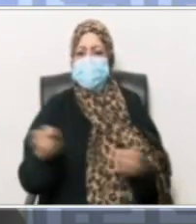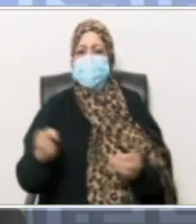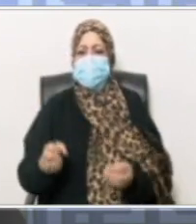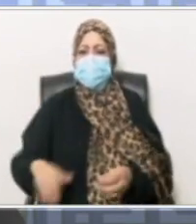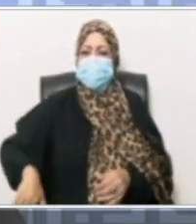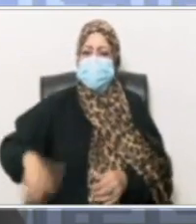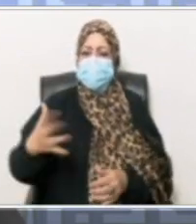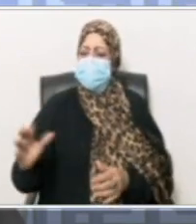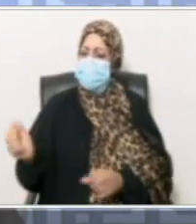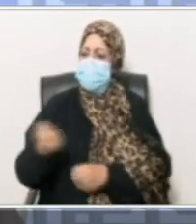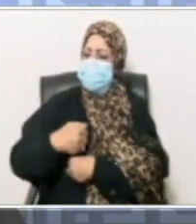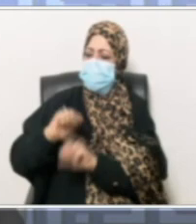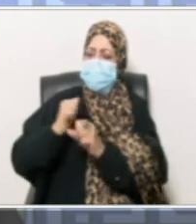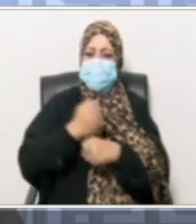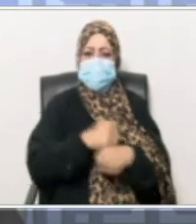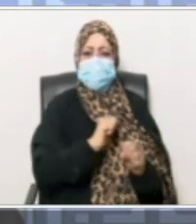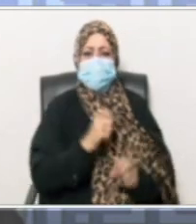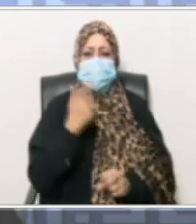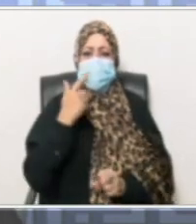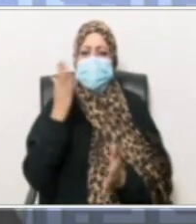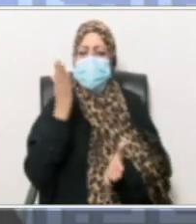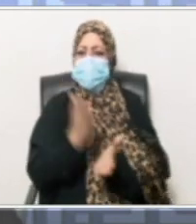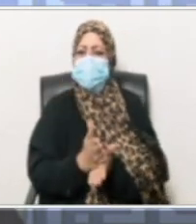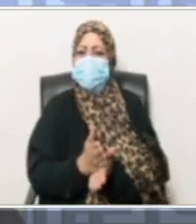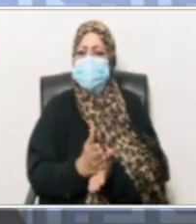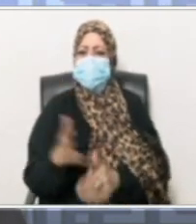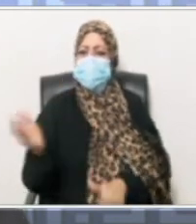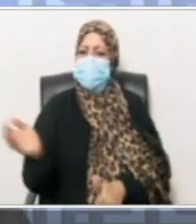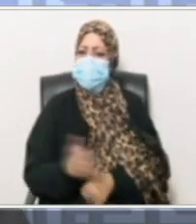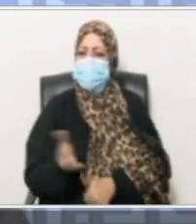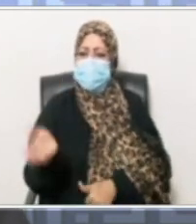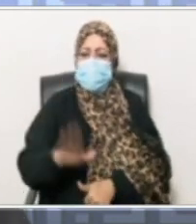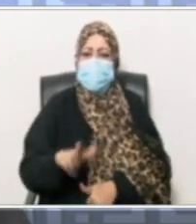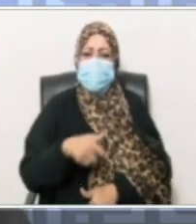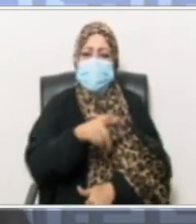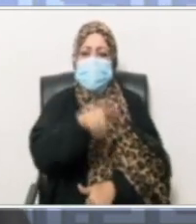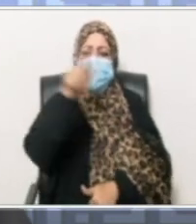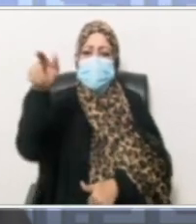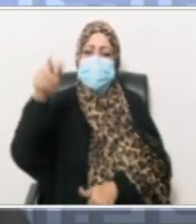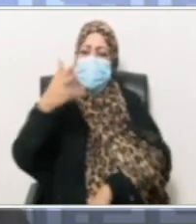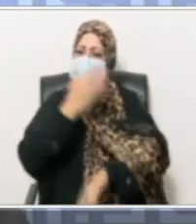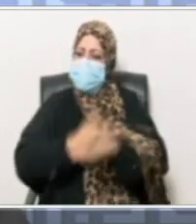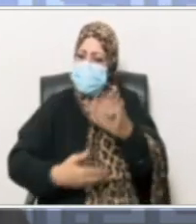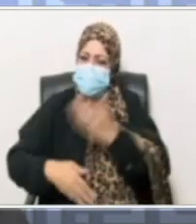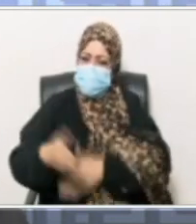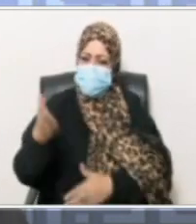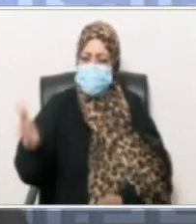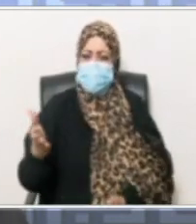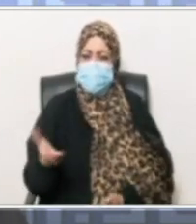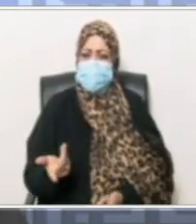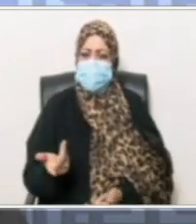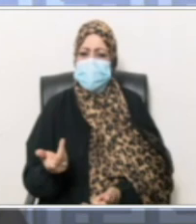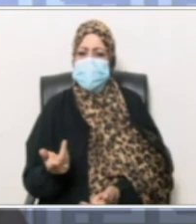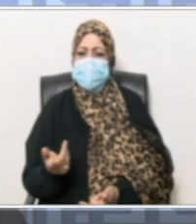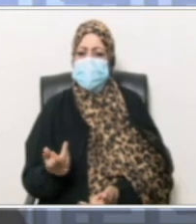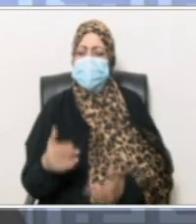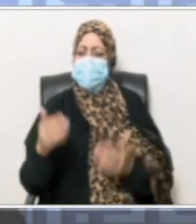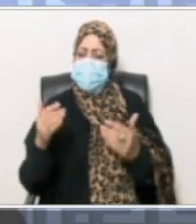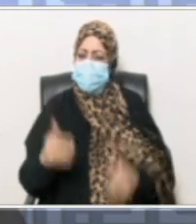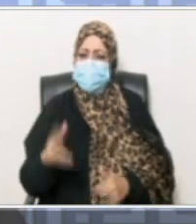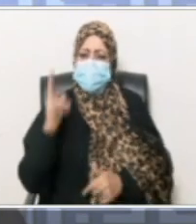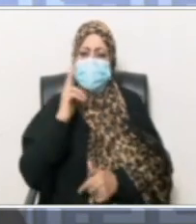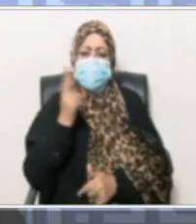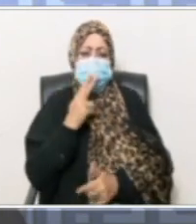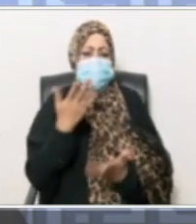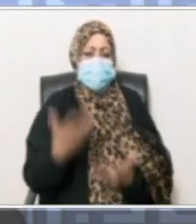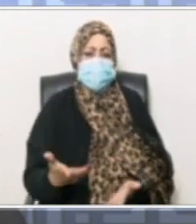الأرامل ضائعة، وحقوق المبتورين ضائعة. فالشرع يتكلم على العظام ويتكلم